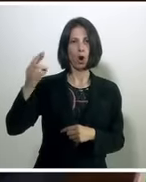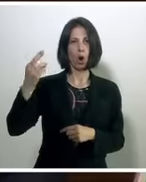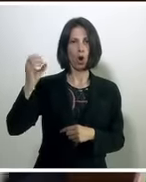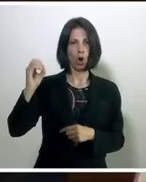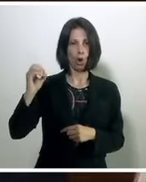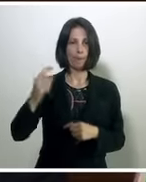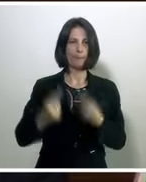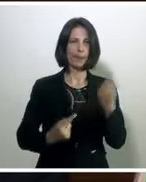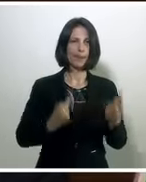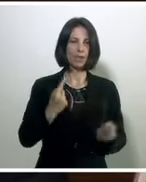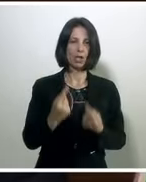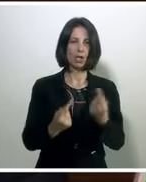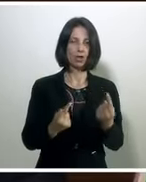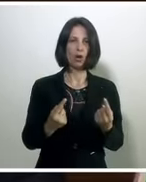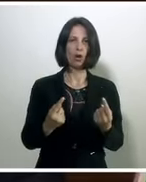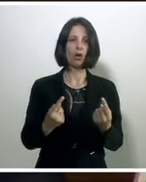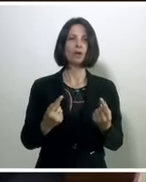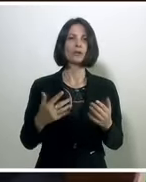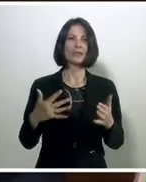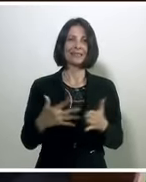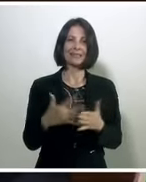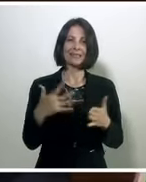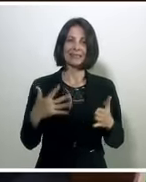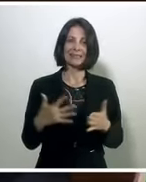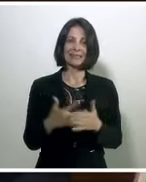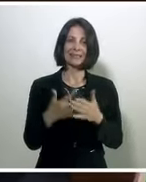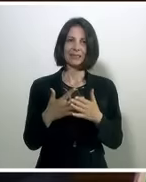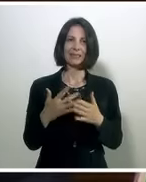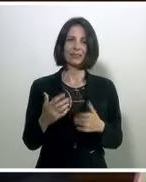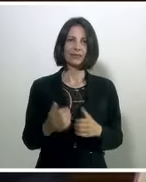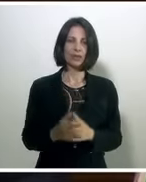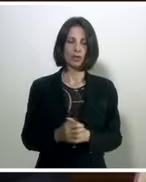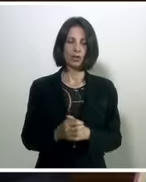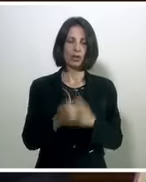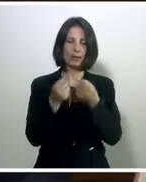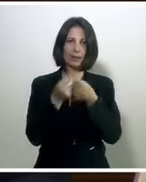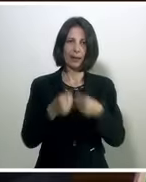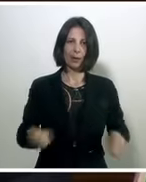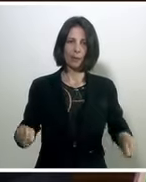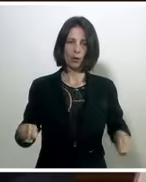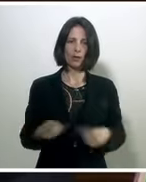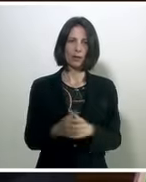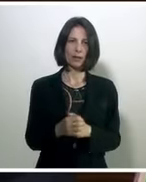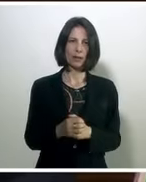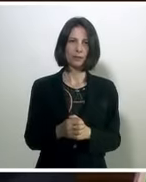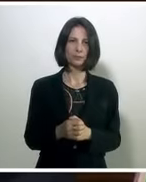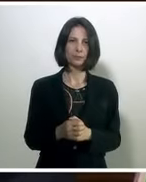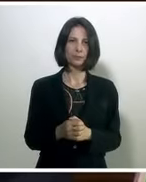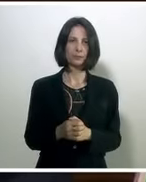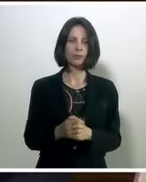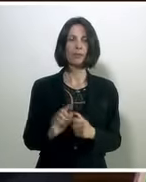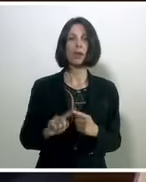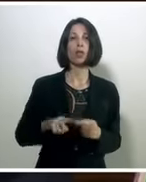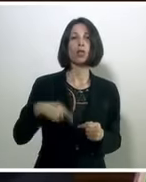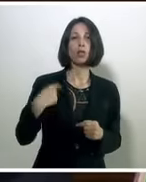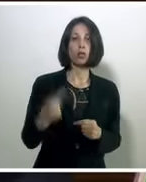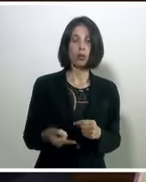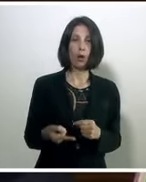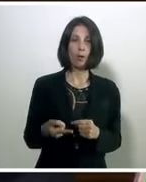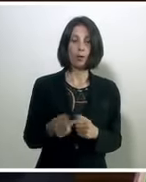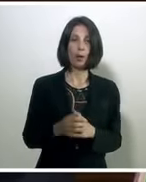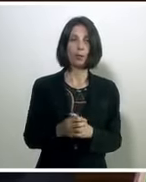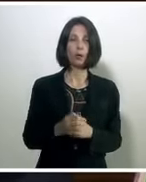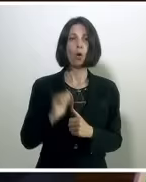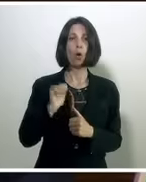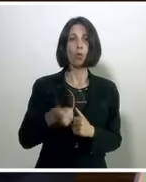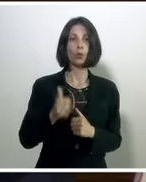nell'area di governo per puntellare la tradizionale centralità Democratico Cristiana dopo Il Golpe cileno dell'11